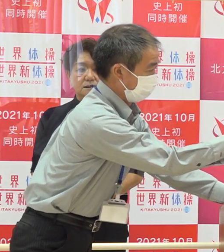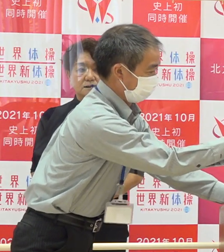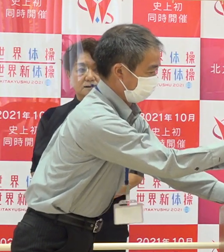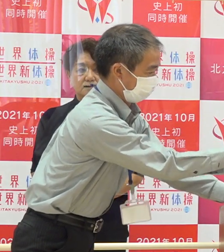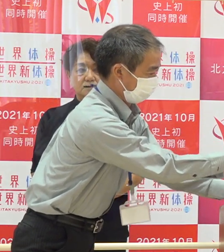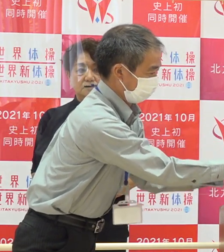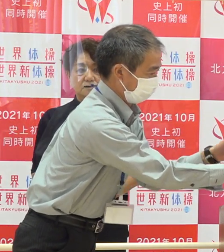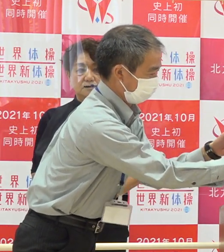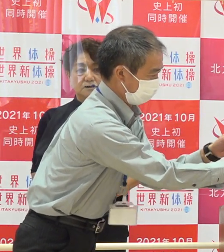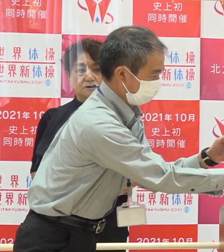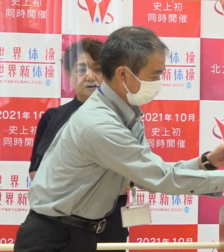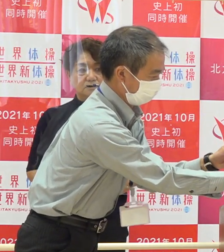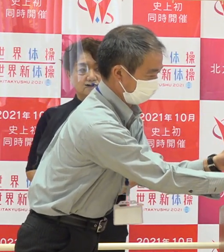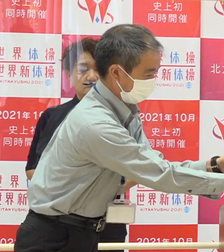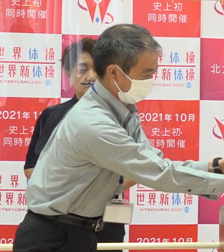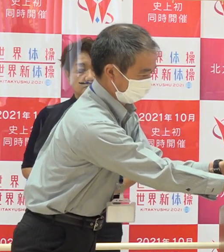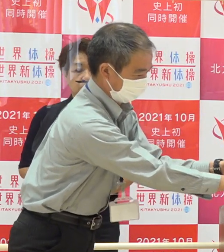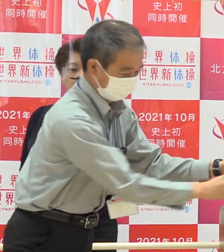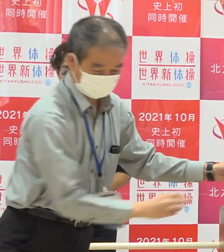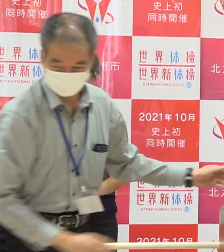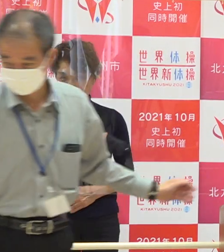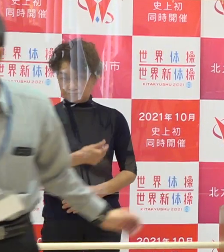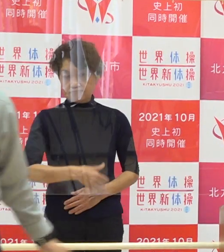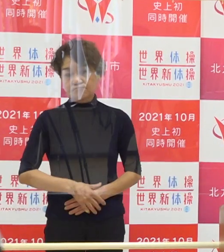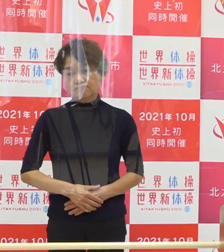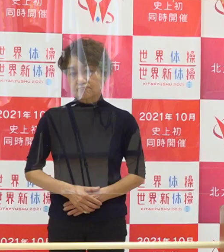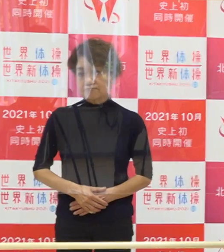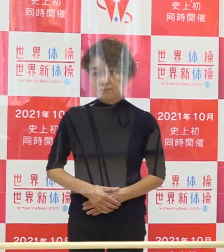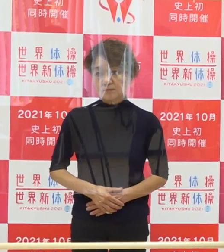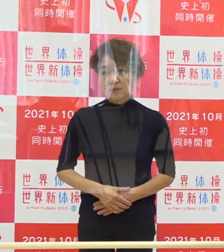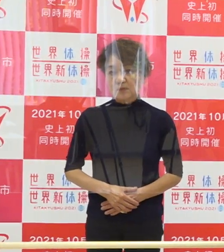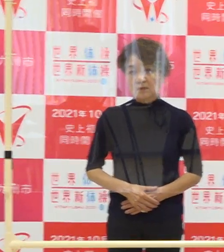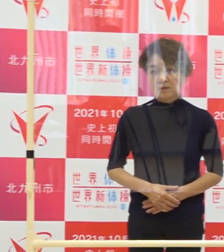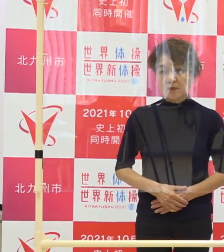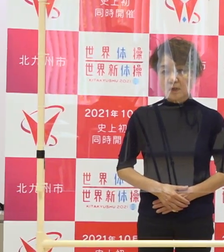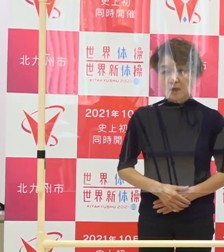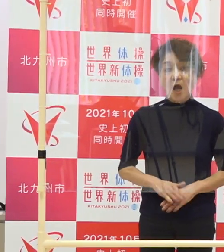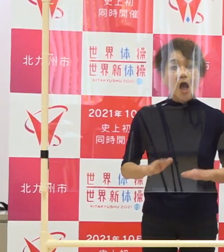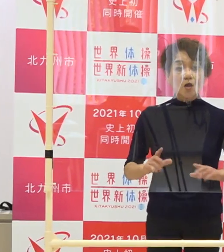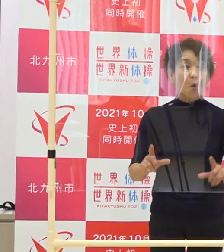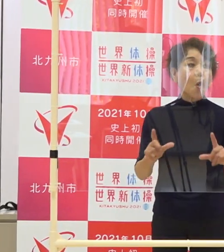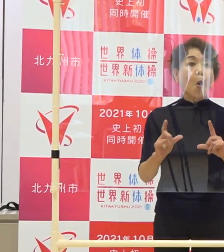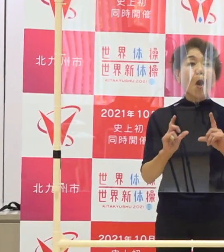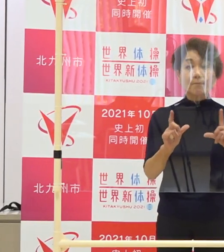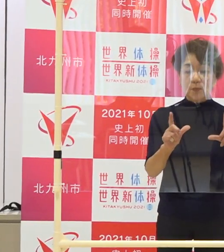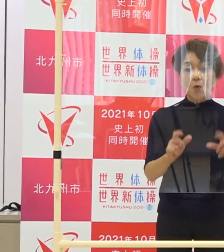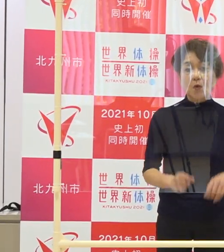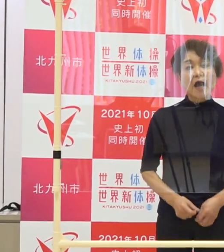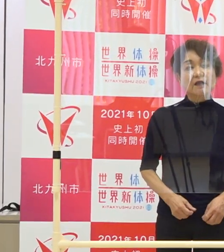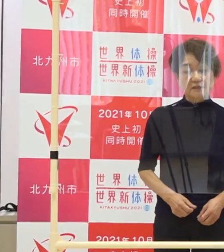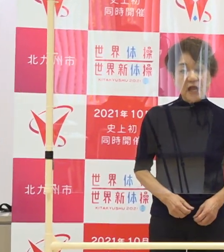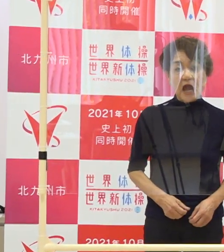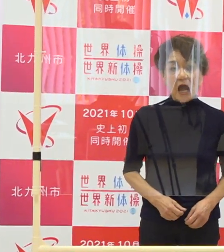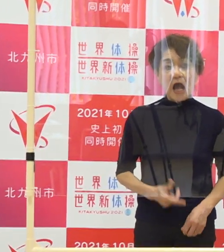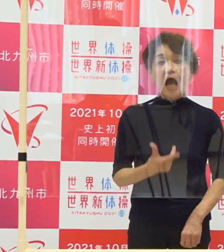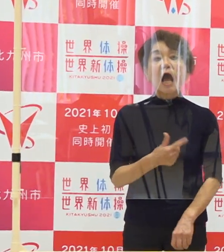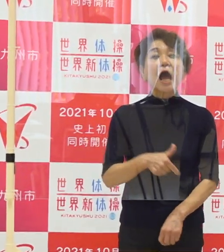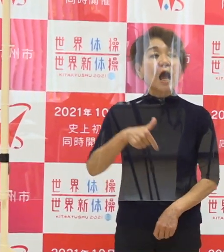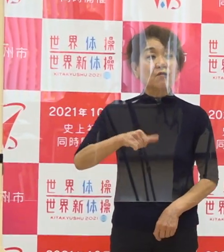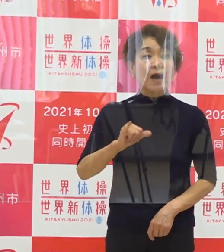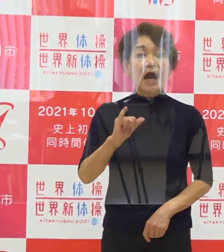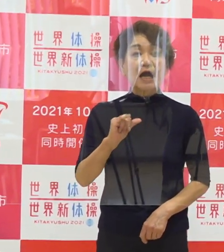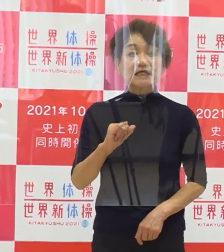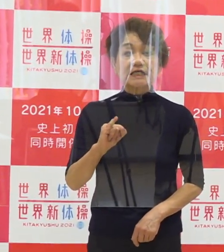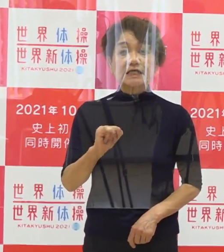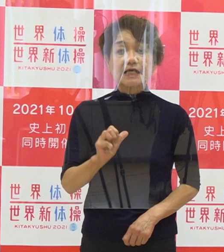西原西日本新聞です。よろしくお願いします。まず今日発表があったファイザー社のワクチン接種に関する点